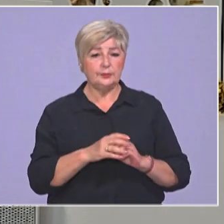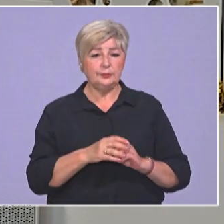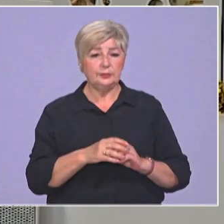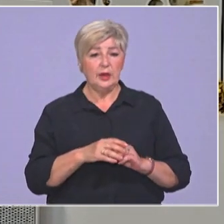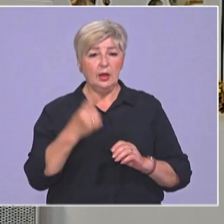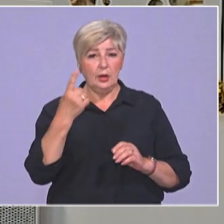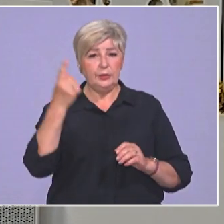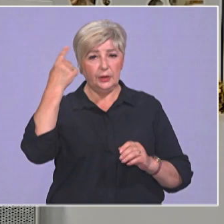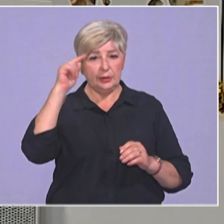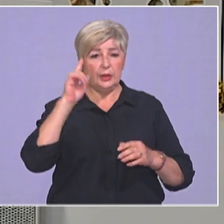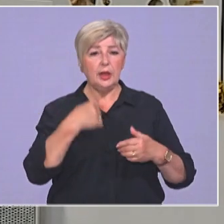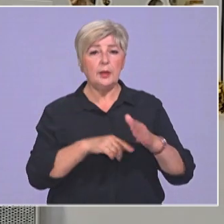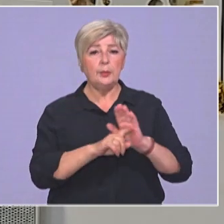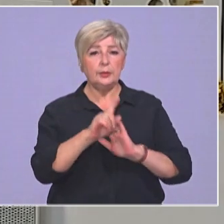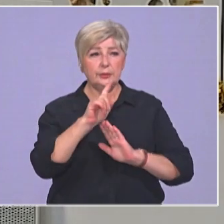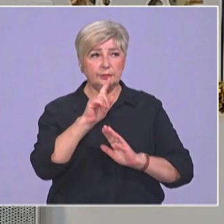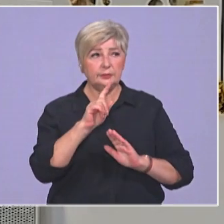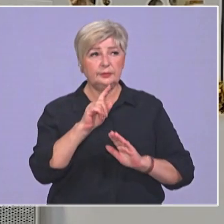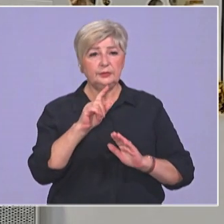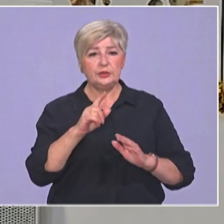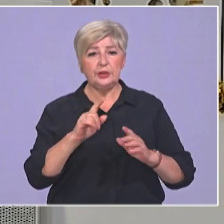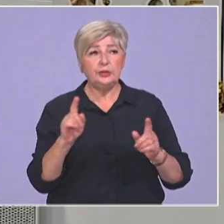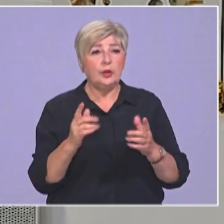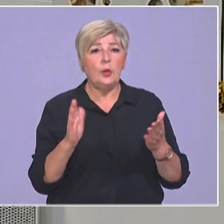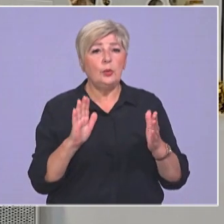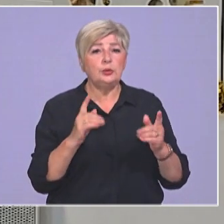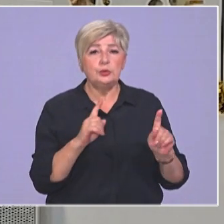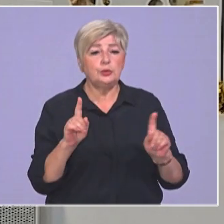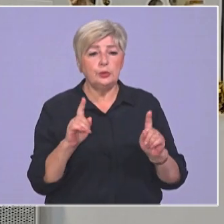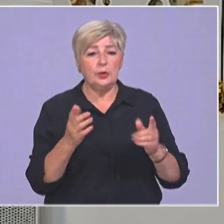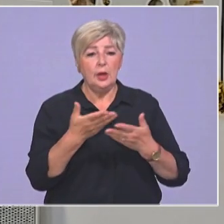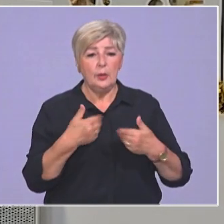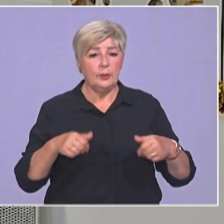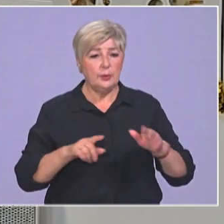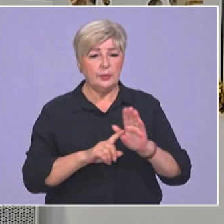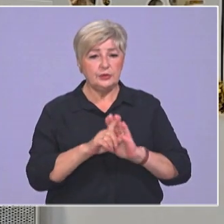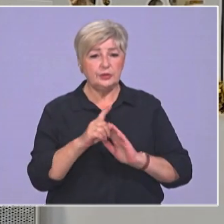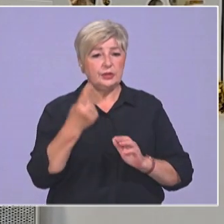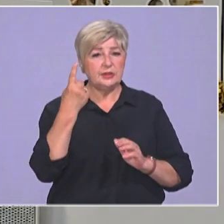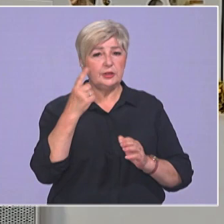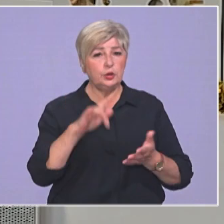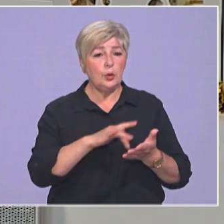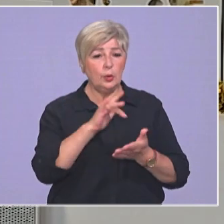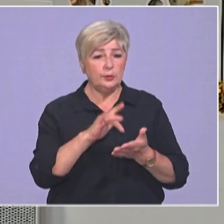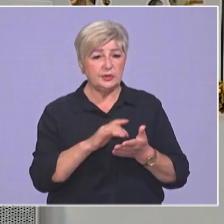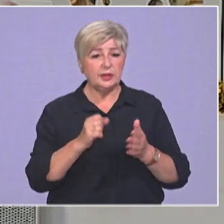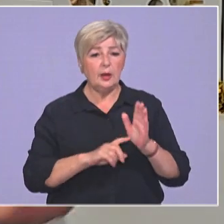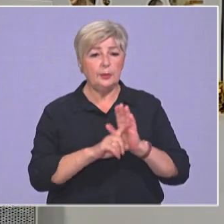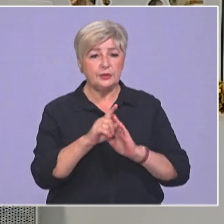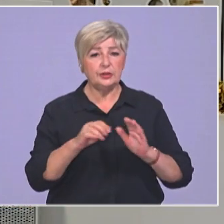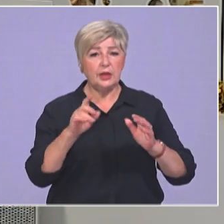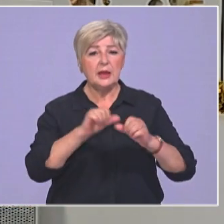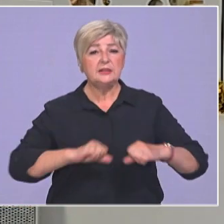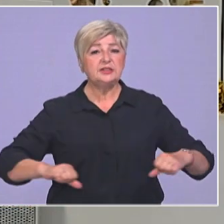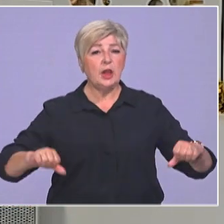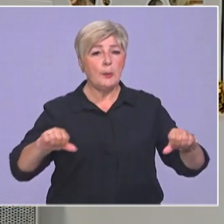була почати з чогось, а ми почали з чого? Навіть не з одного місця, а почали з